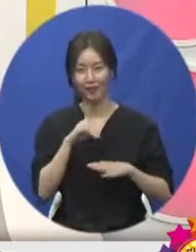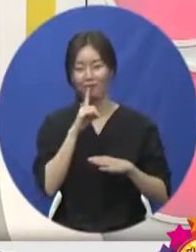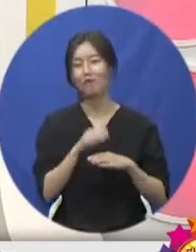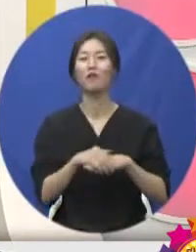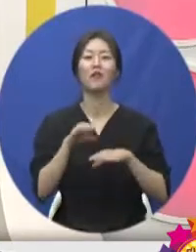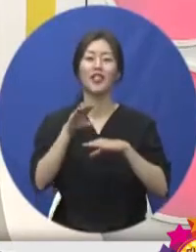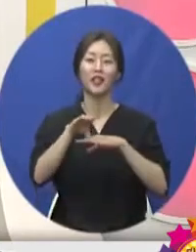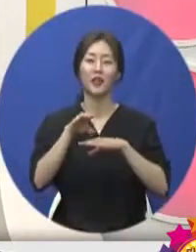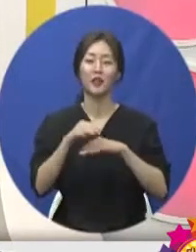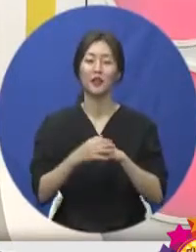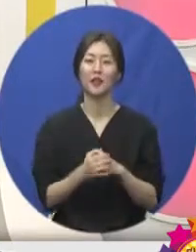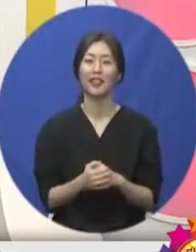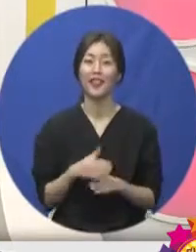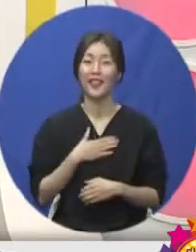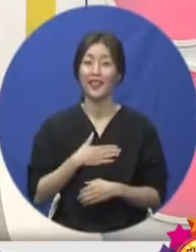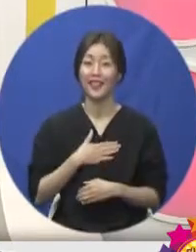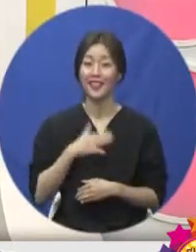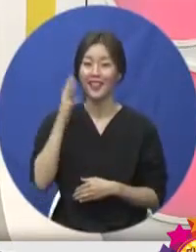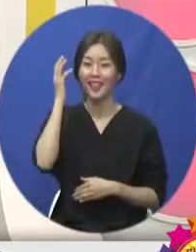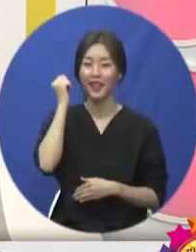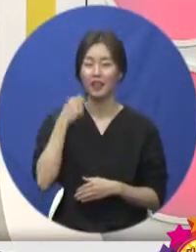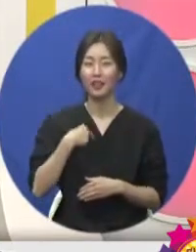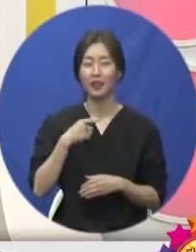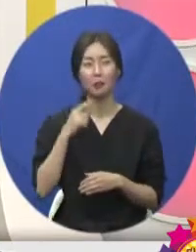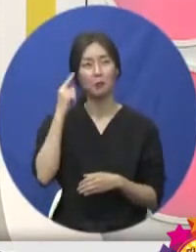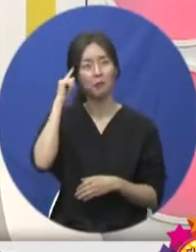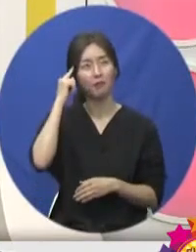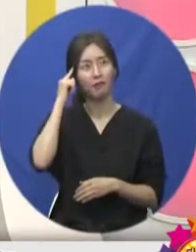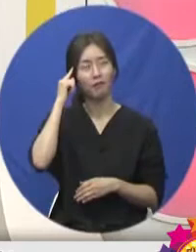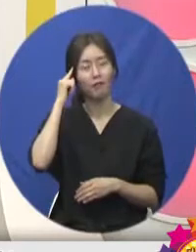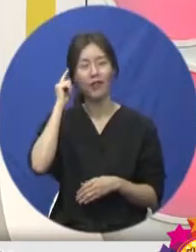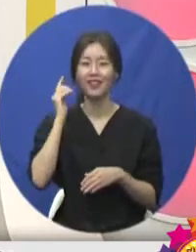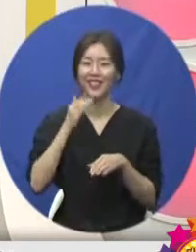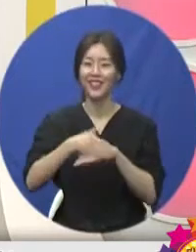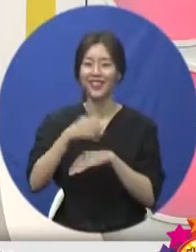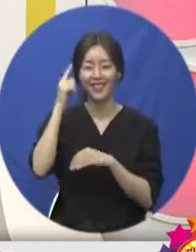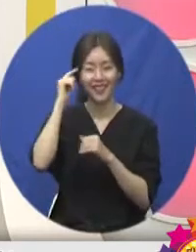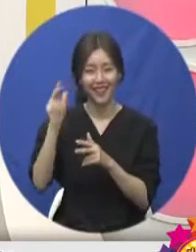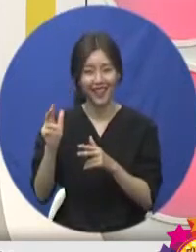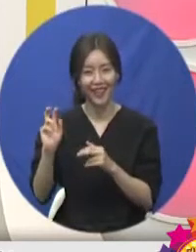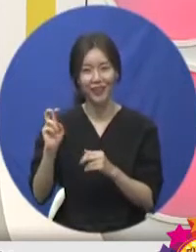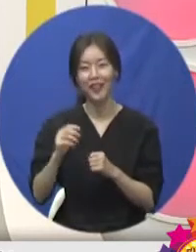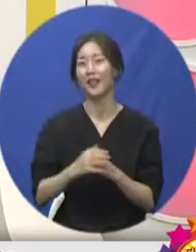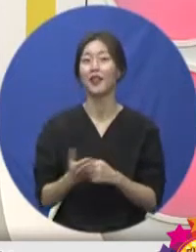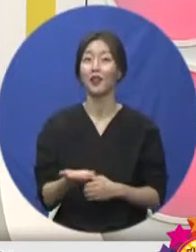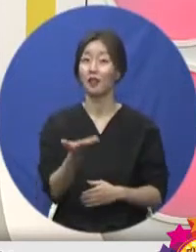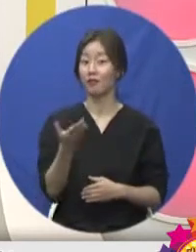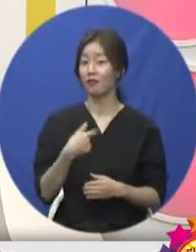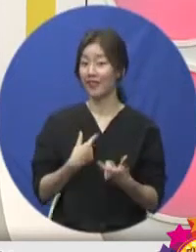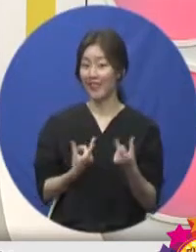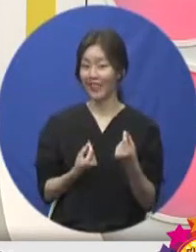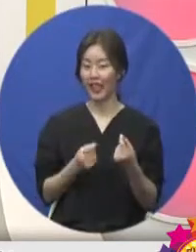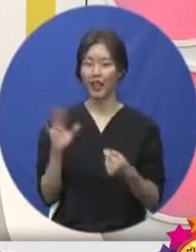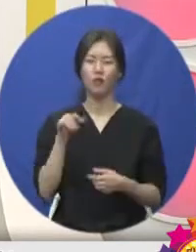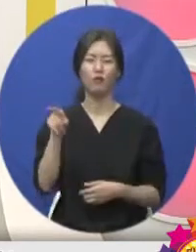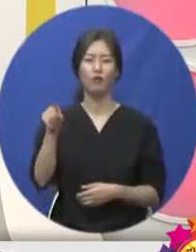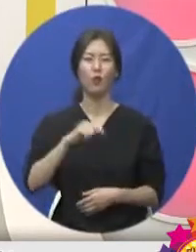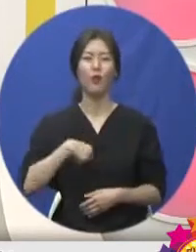카놀라요. 식용유가 돼, 문을 세게 닫으면? 제가 조금 늦었어요, 이해력이. 네. 여러분들도 저랑 똑같으신가요? 아이, 아니야, 안 그래요. 혼자 네.